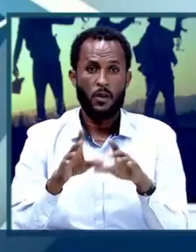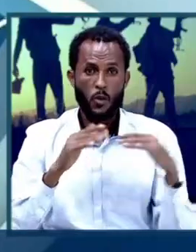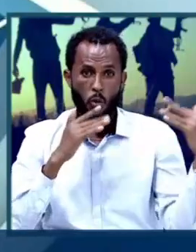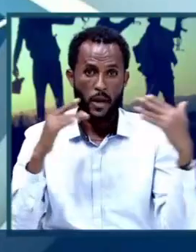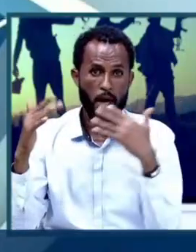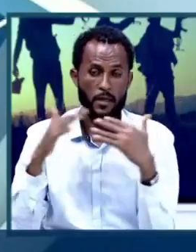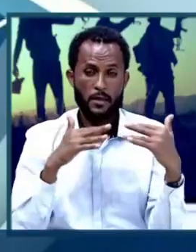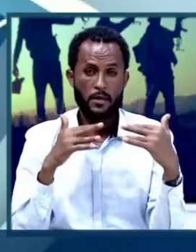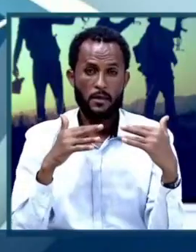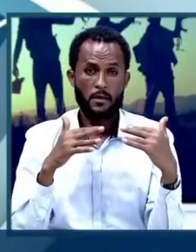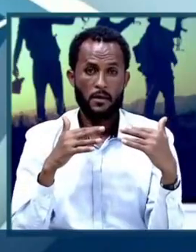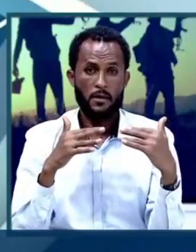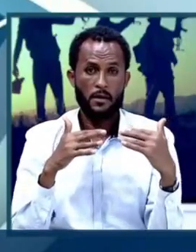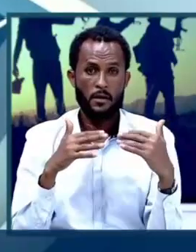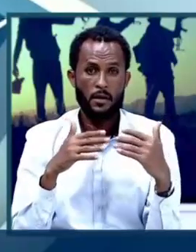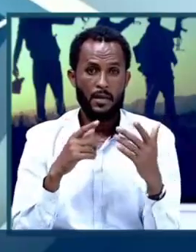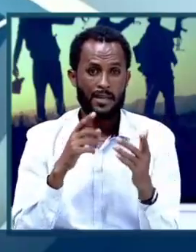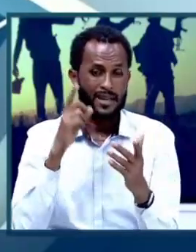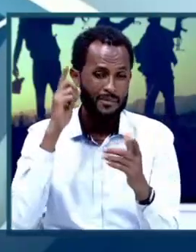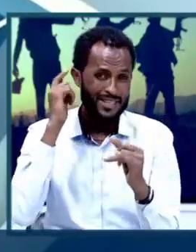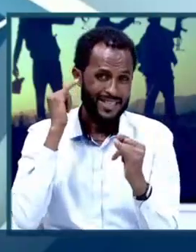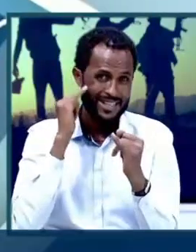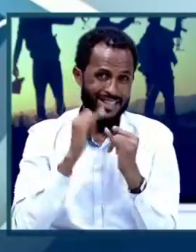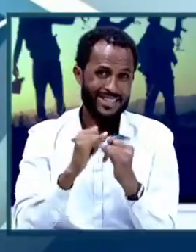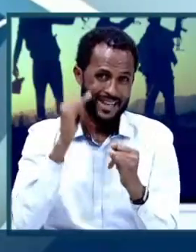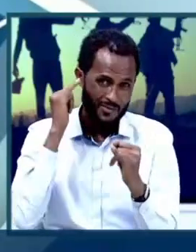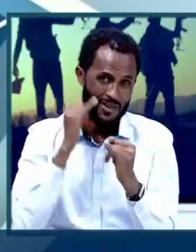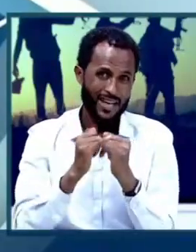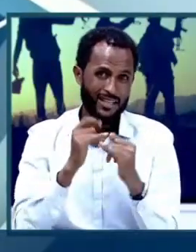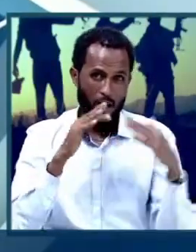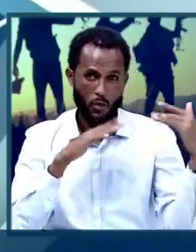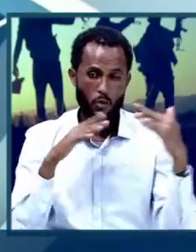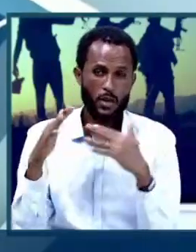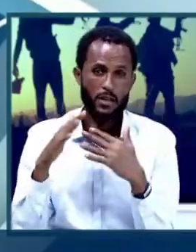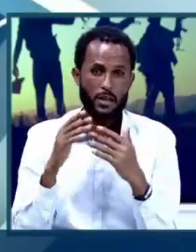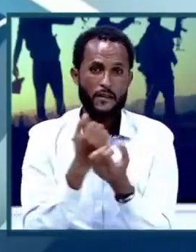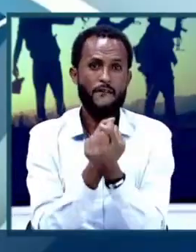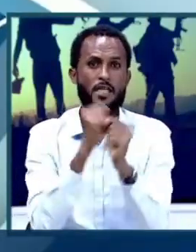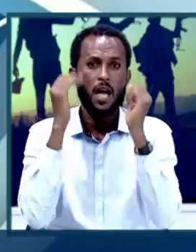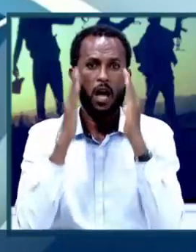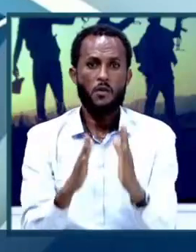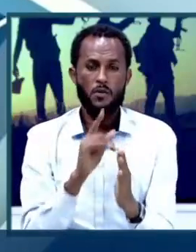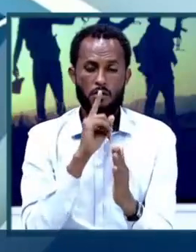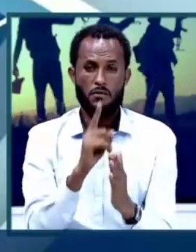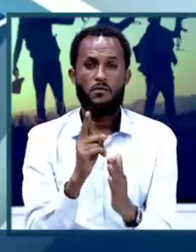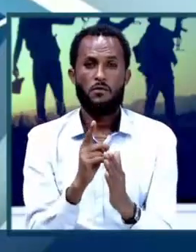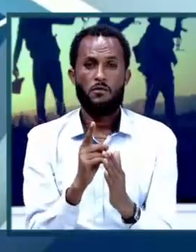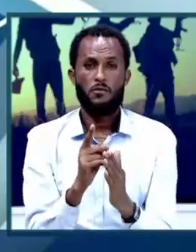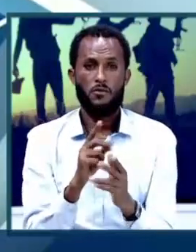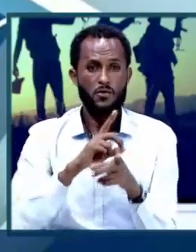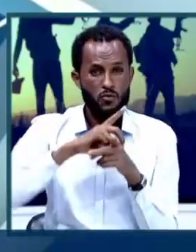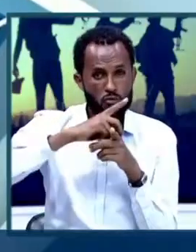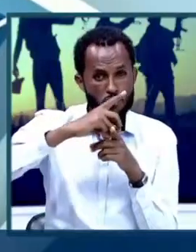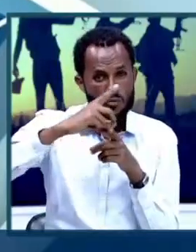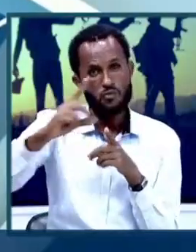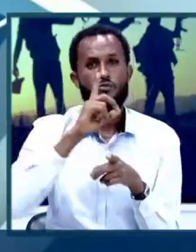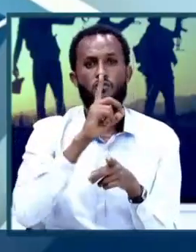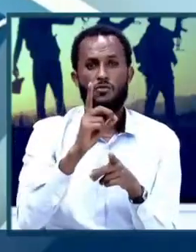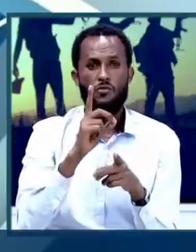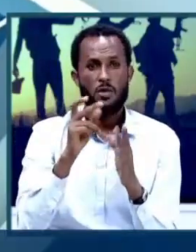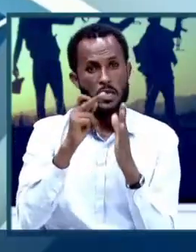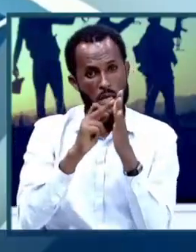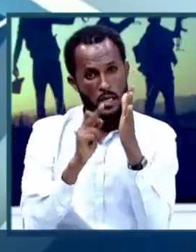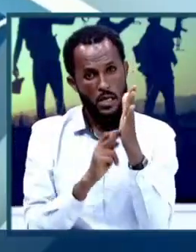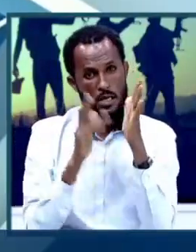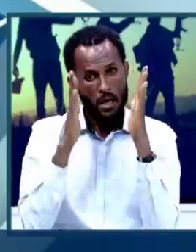ኩናት ናይ መጨረሻ ናይ መወዳእታን ኩናት ፍትሓዊ እዩ ቁንዕ እውን እዩ ሕጋ